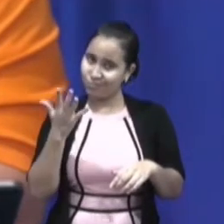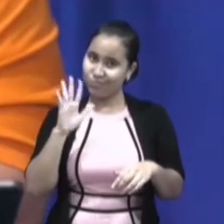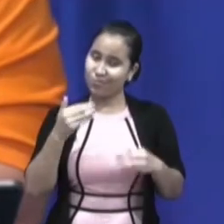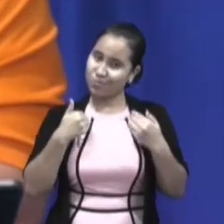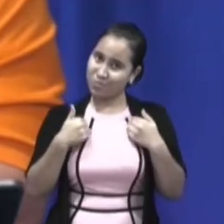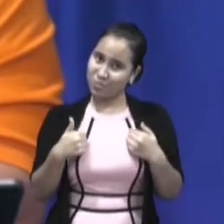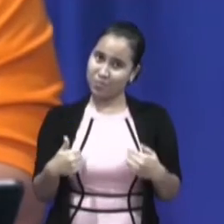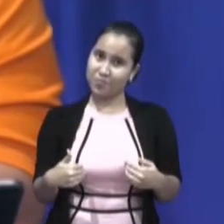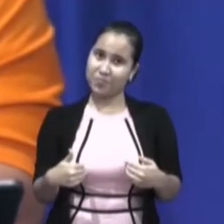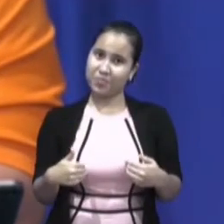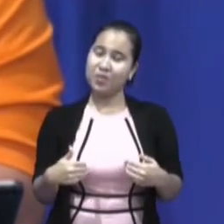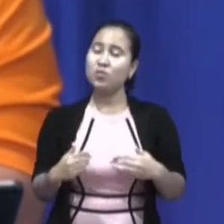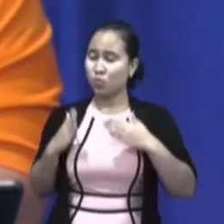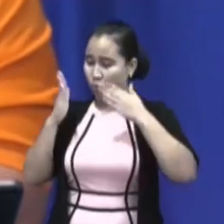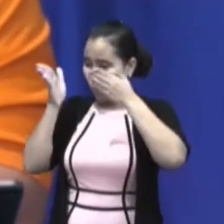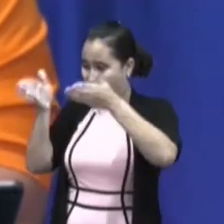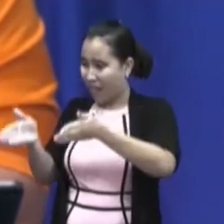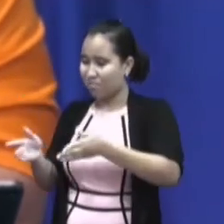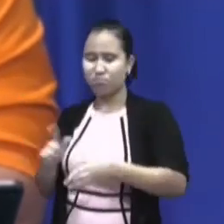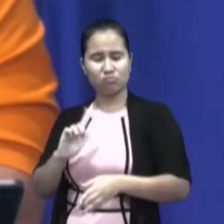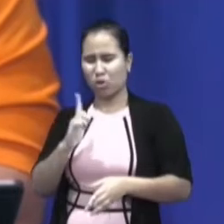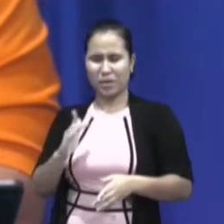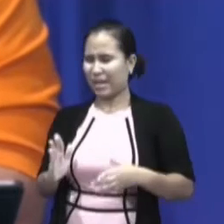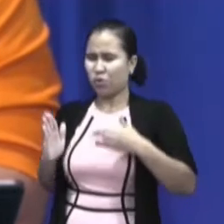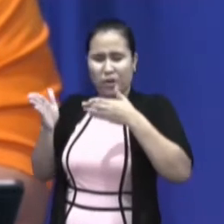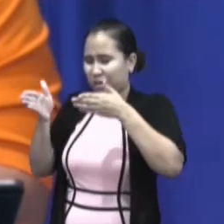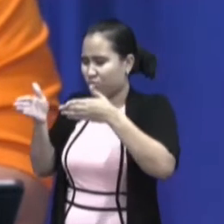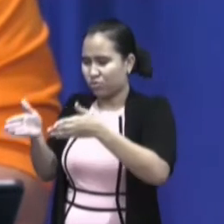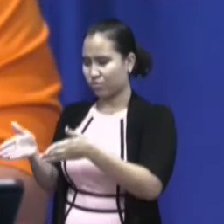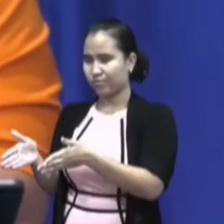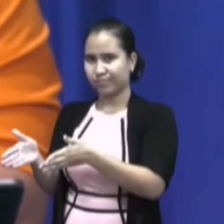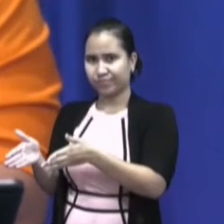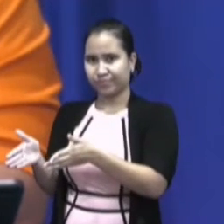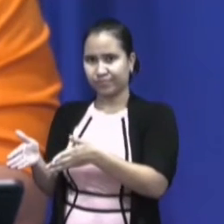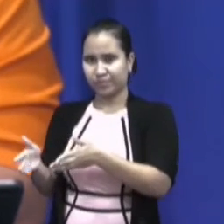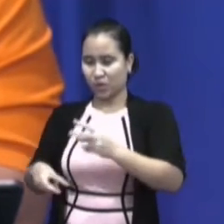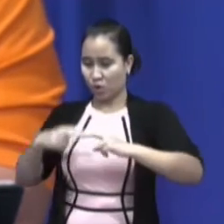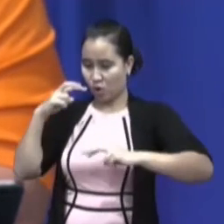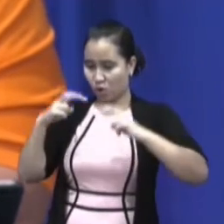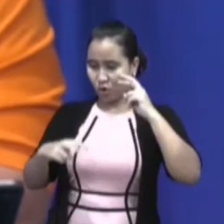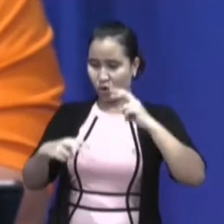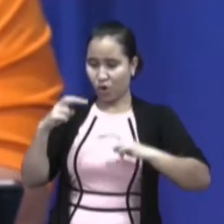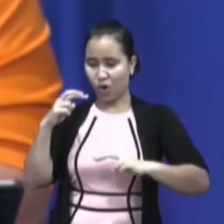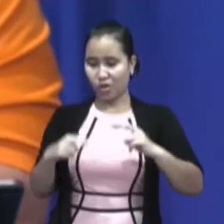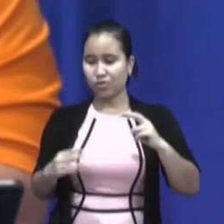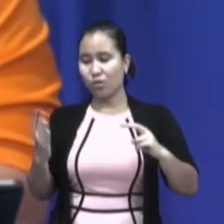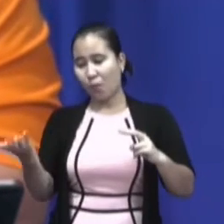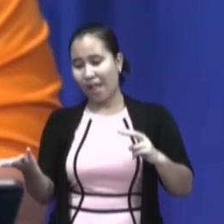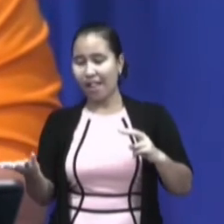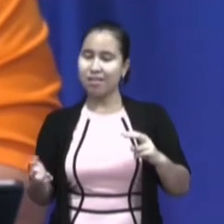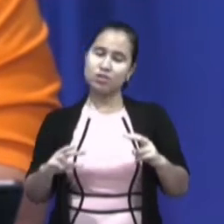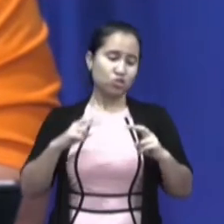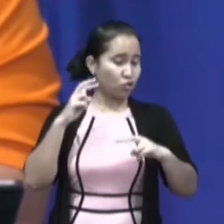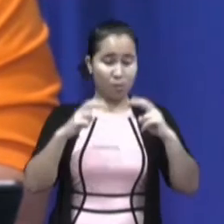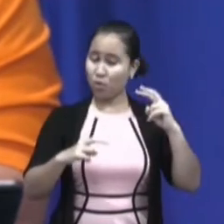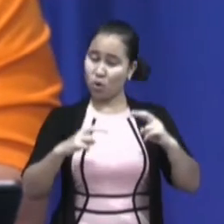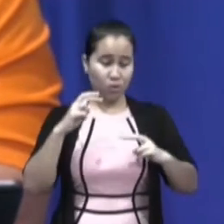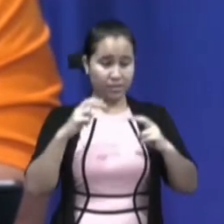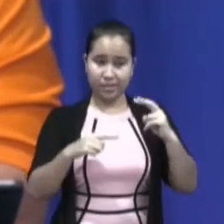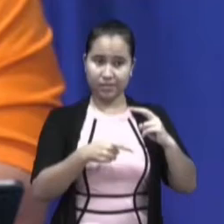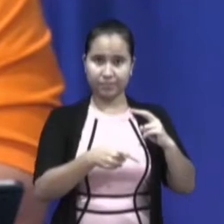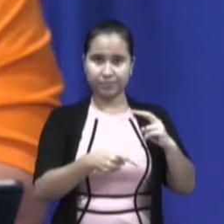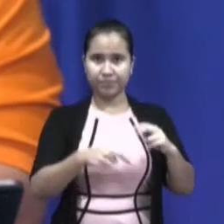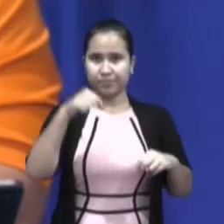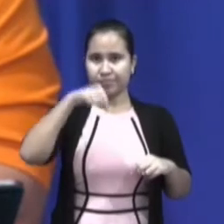Sommige mensen krijgen wel bezoek, sommige mensen krijgen geen bezoek of worden gecontroleerd en sommige niet. Ik moet zeggen dat er op